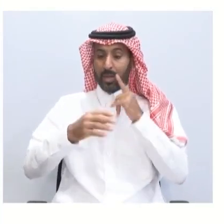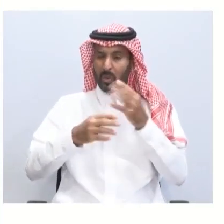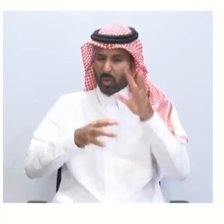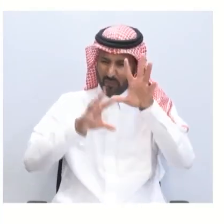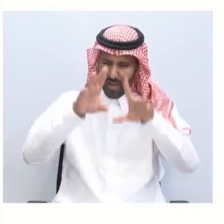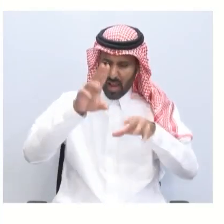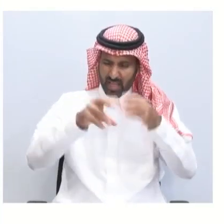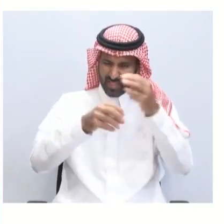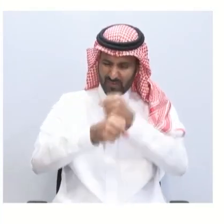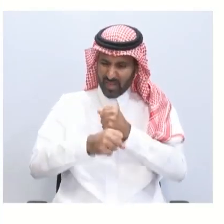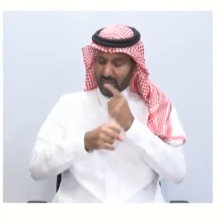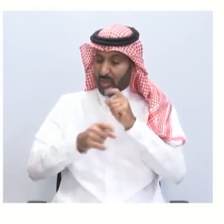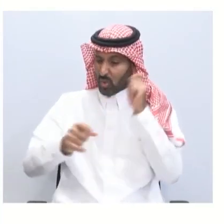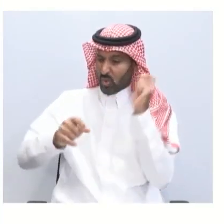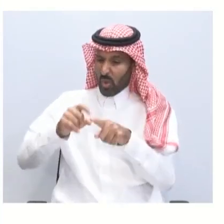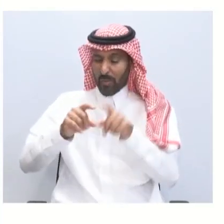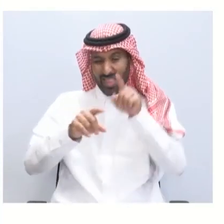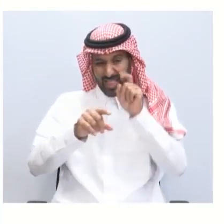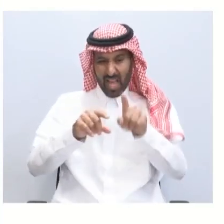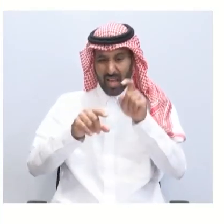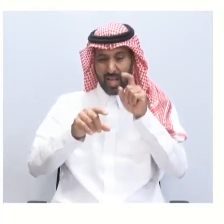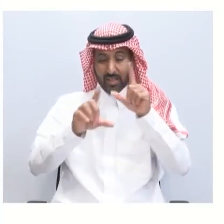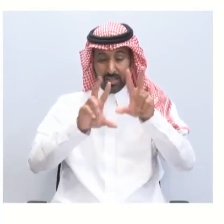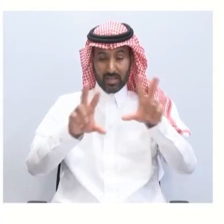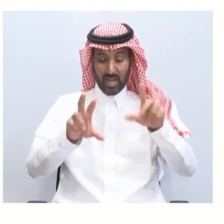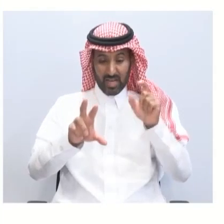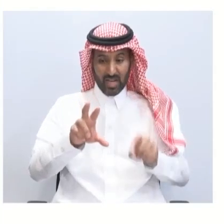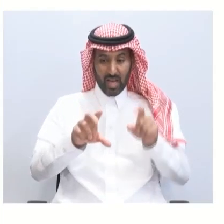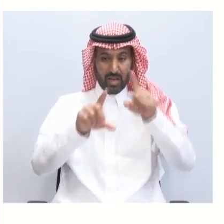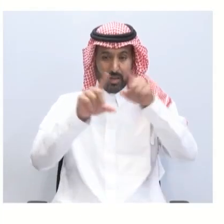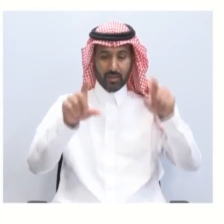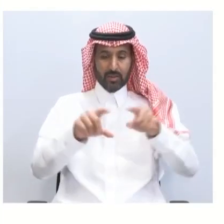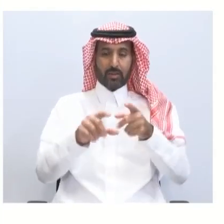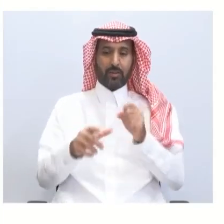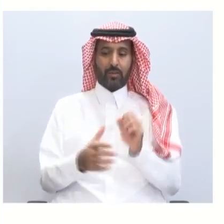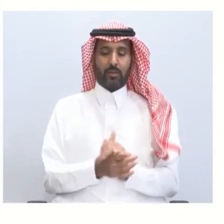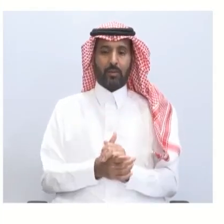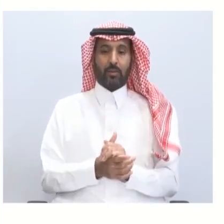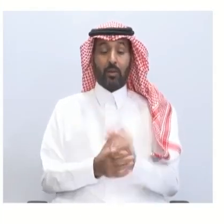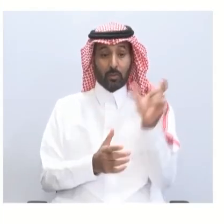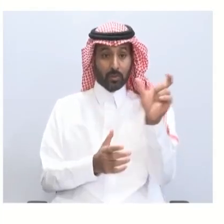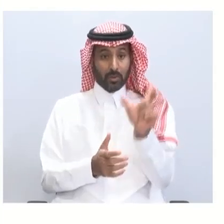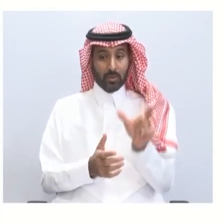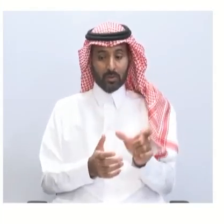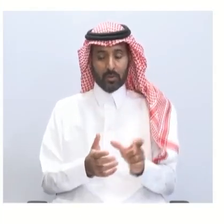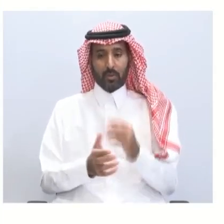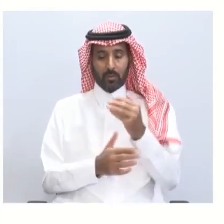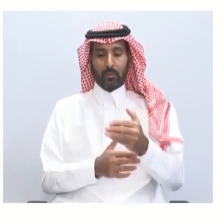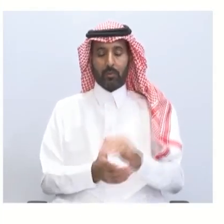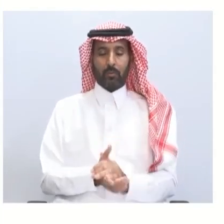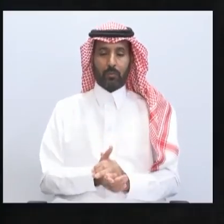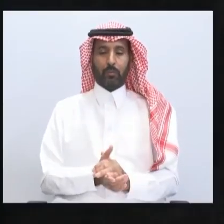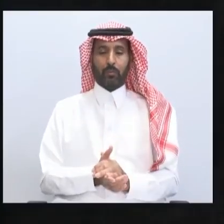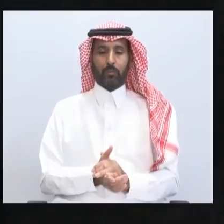البيانات وطعم النقرات طعم النقرات هذه مصطلحات سوف ترد